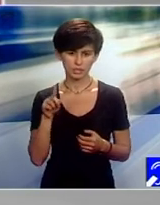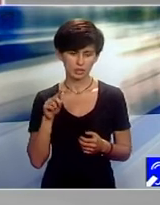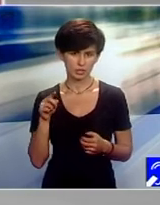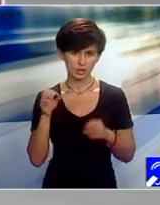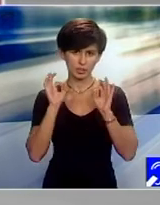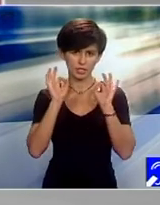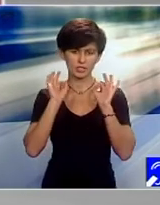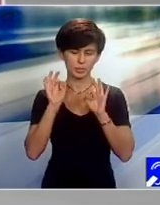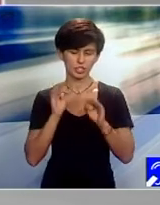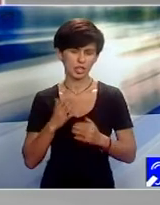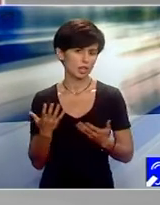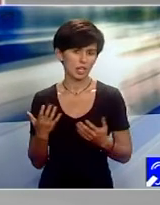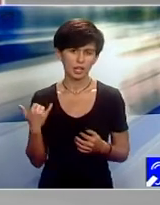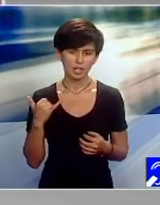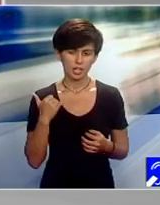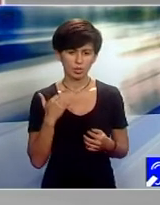venit cu